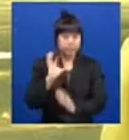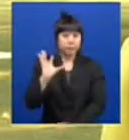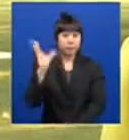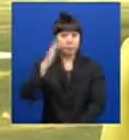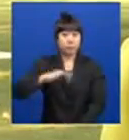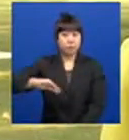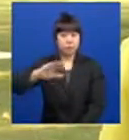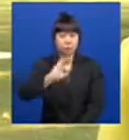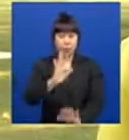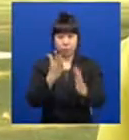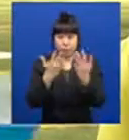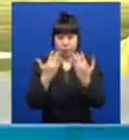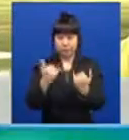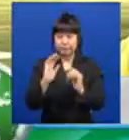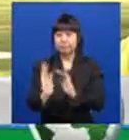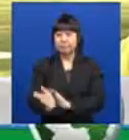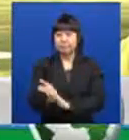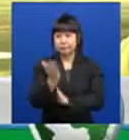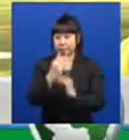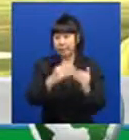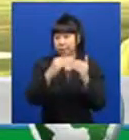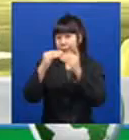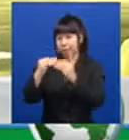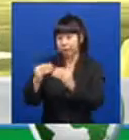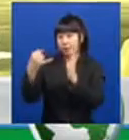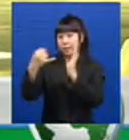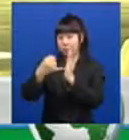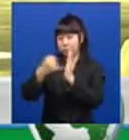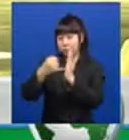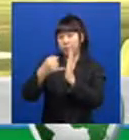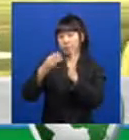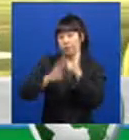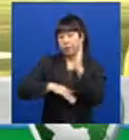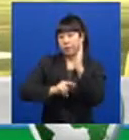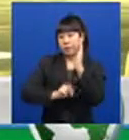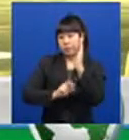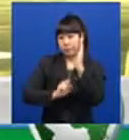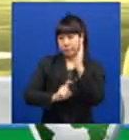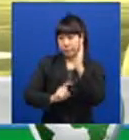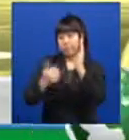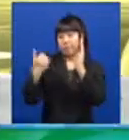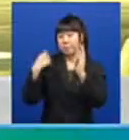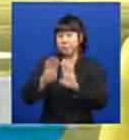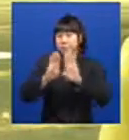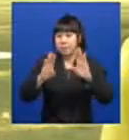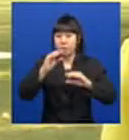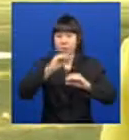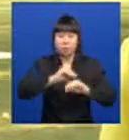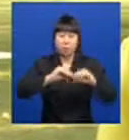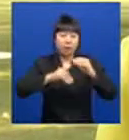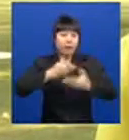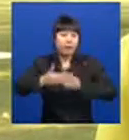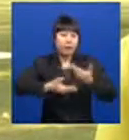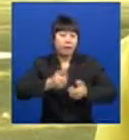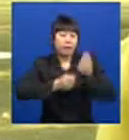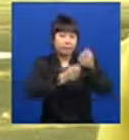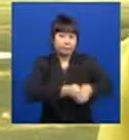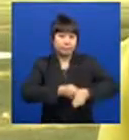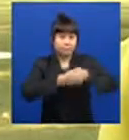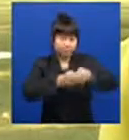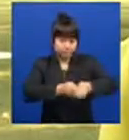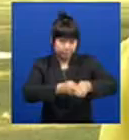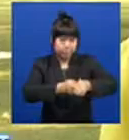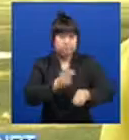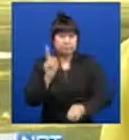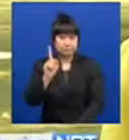นี้กับดิฉันณัฐาชื่นพลนะคะเช้าวันนี้พาคุณผู้ชมไปที่จังหวัดนครศรีธรรมราชค่ะที่นั่นได้มีการเปิดโครงการตลาดเกษตรนะคะคุณผู้ชมเชื่อไ